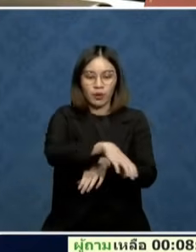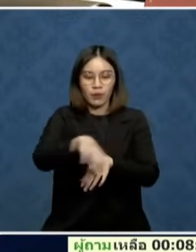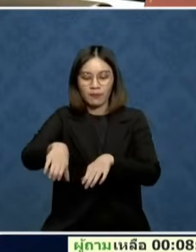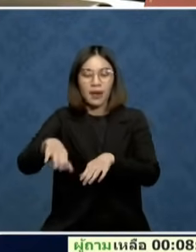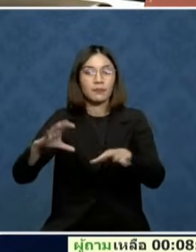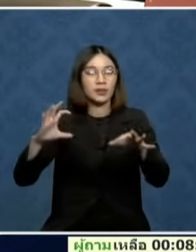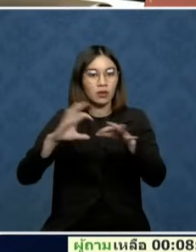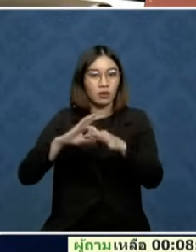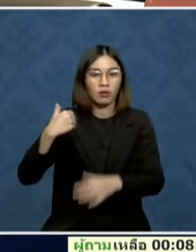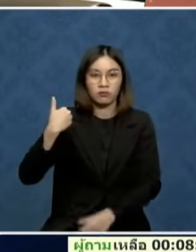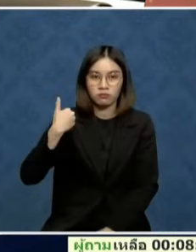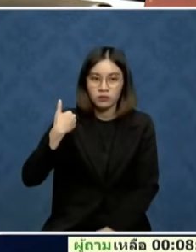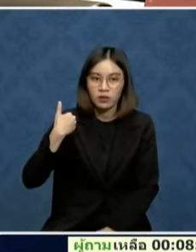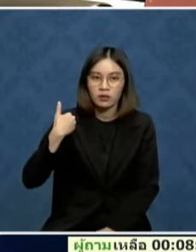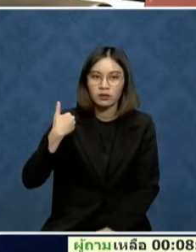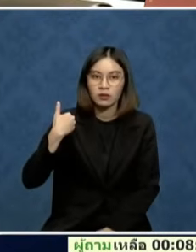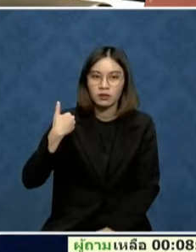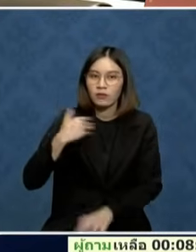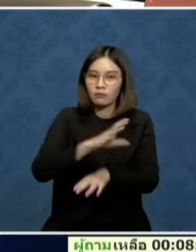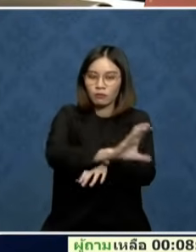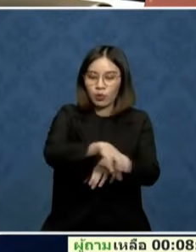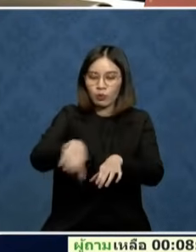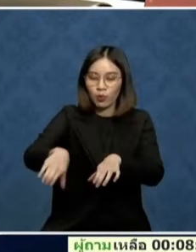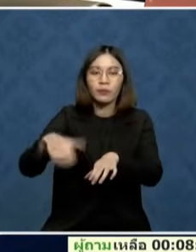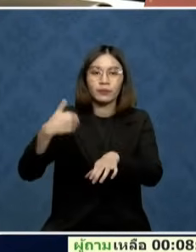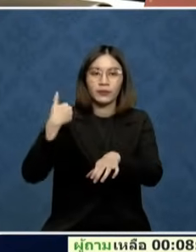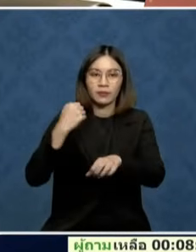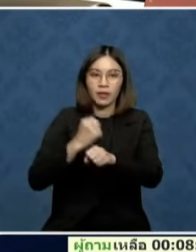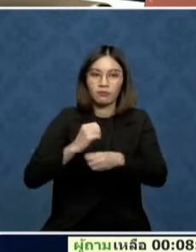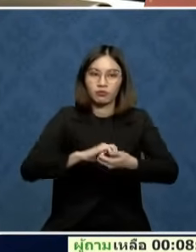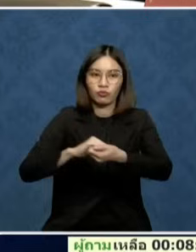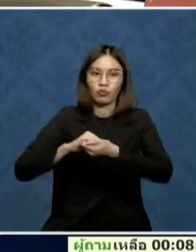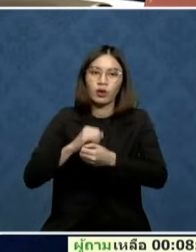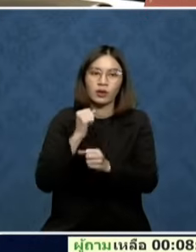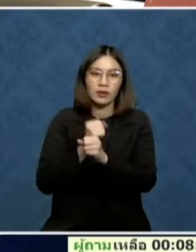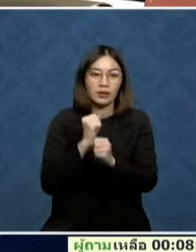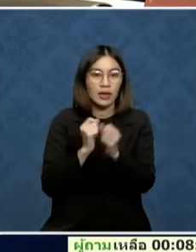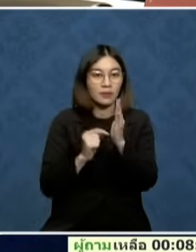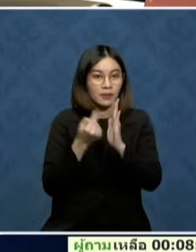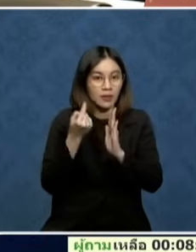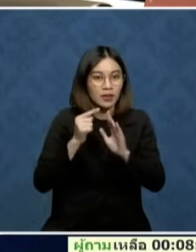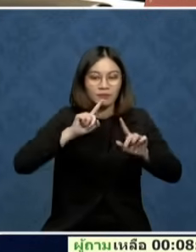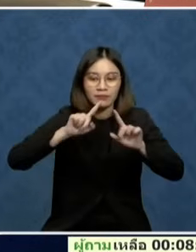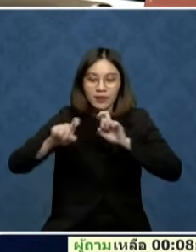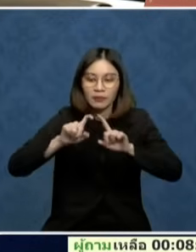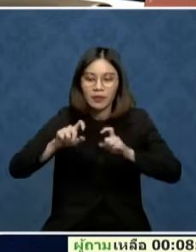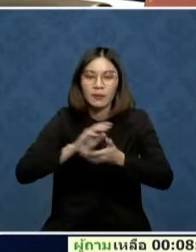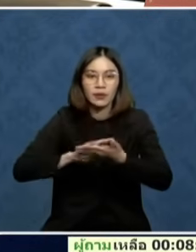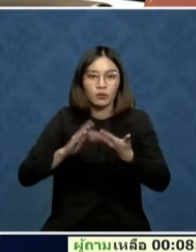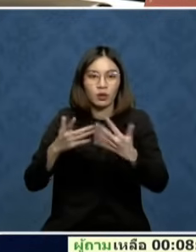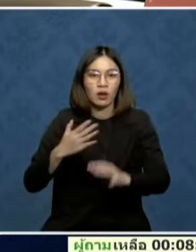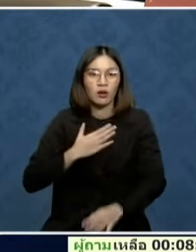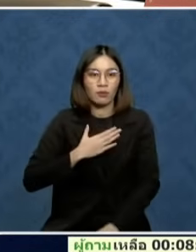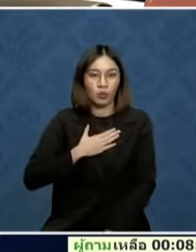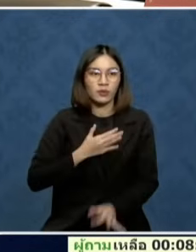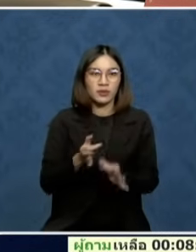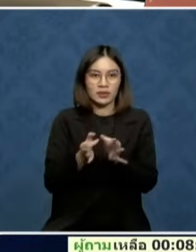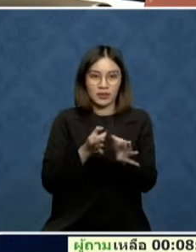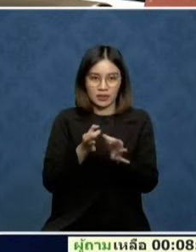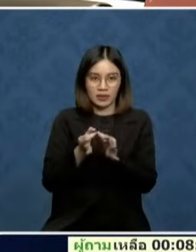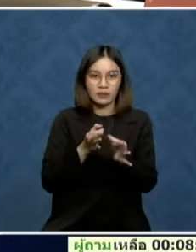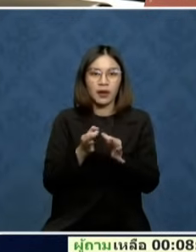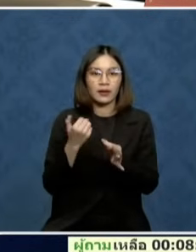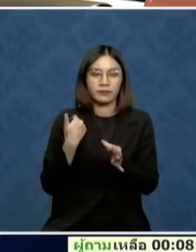องทุกแห่งแล้วก็ได้ดำเนินการสอบถามไปแล้วเดี๋ยวผมจะเรียนให้ทราบในรายละเอีย